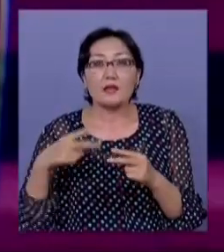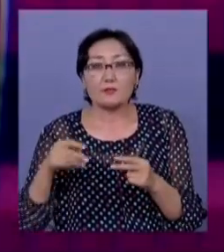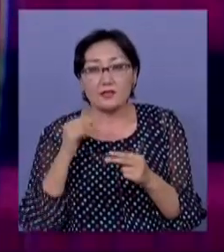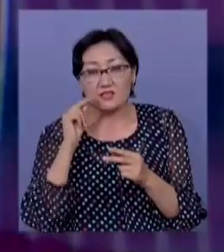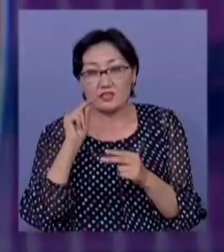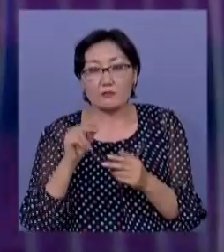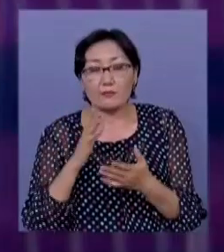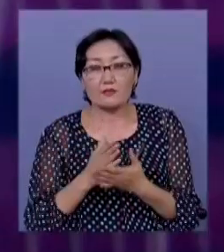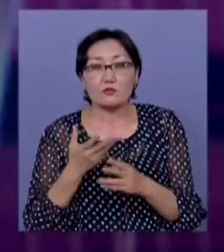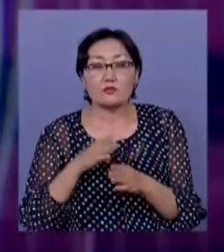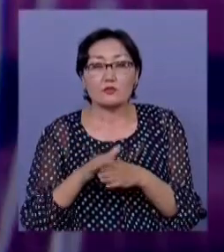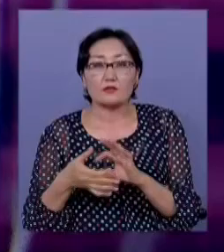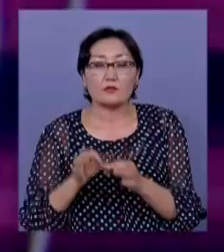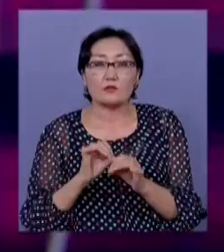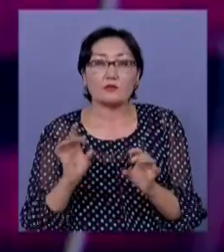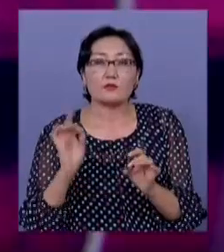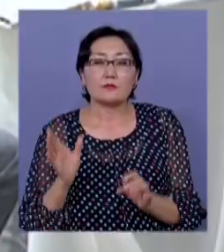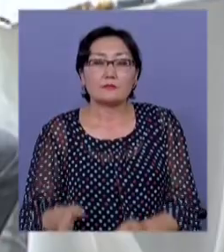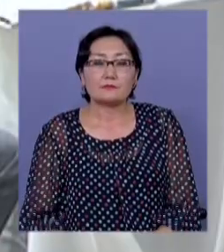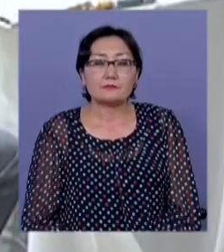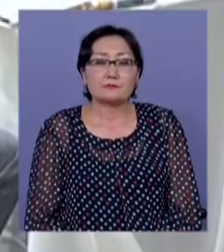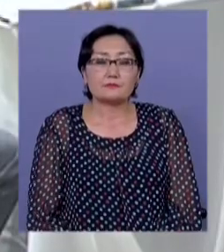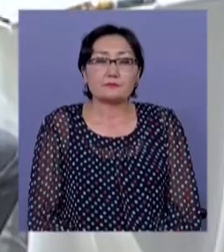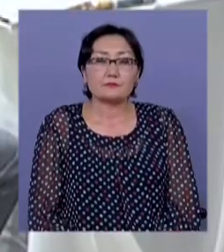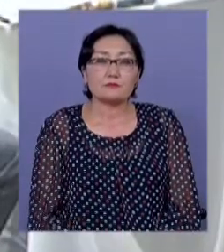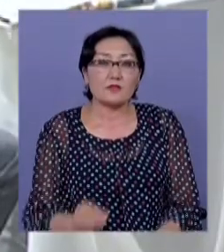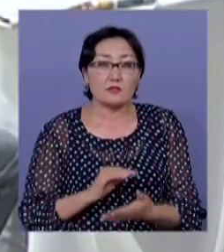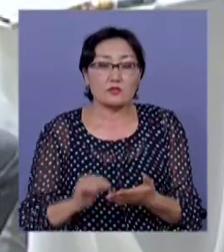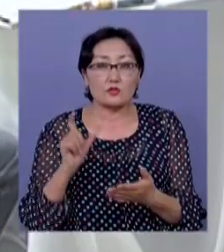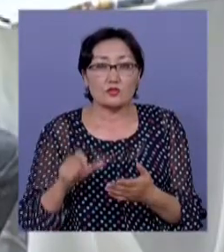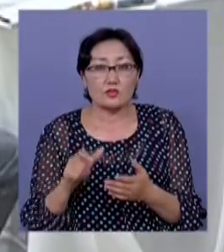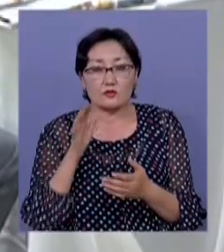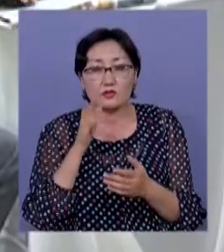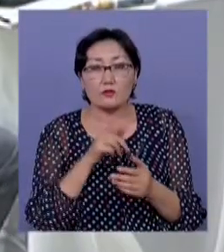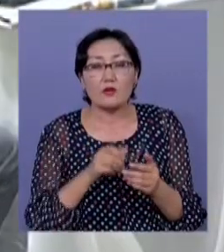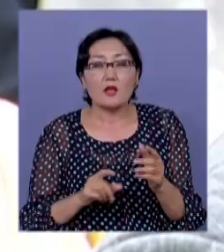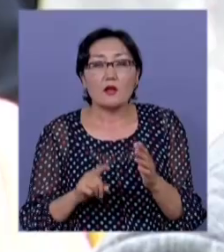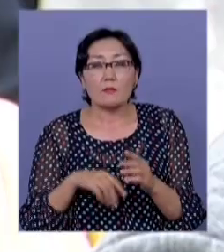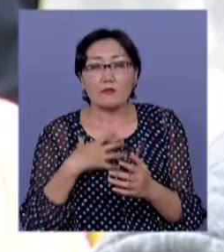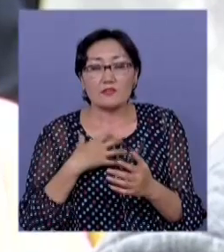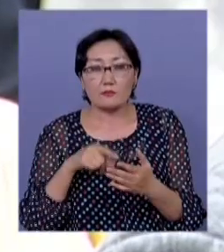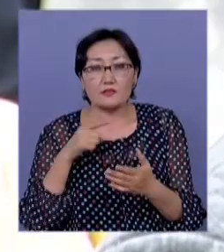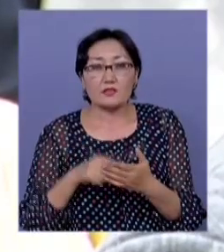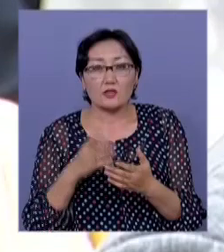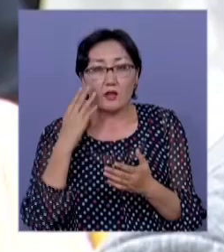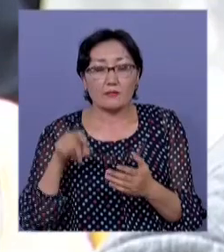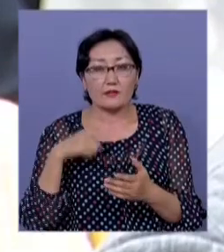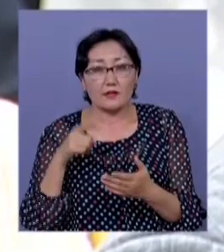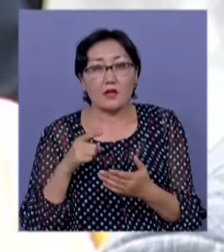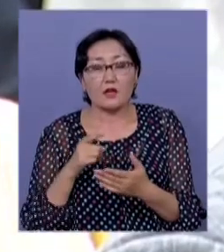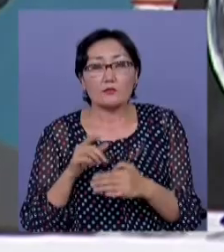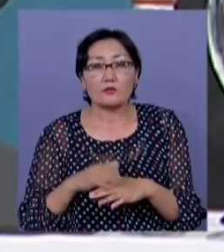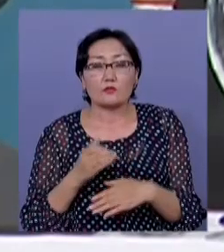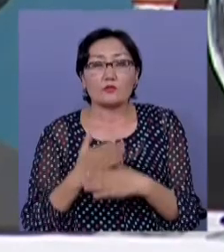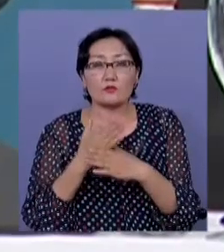бар. Толығырақ тілші бейнематериалында. Жазушылардың жылдар бойы көтеріп келе жатқан мәселесі Алматы әкімдігінің қолдауымен өтіп